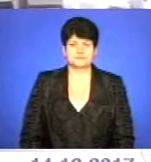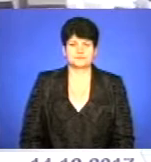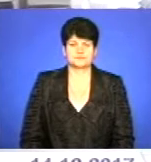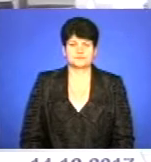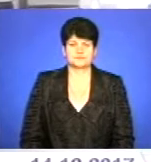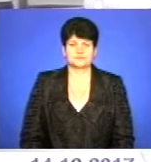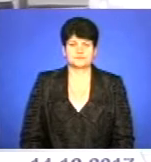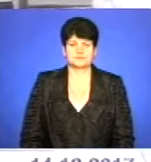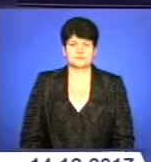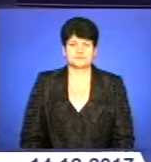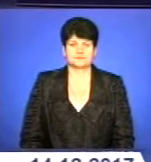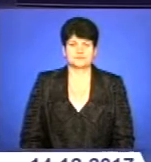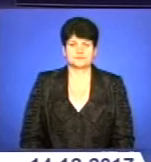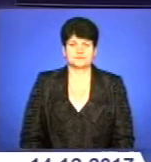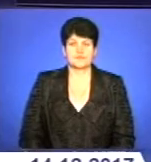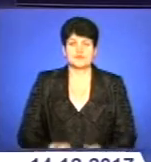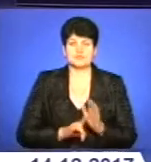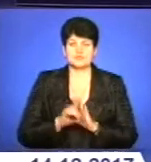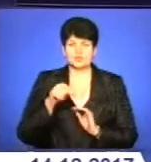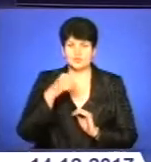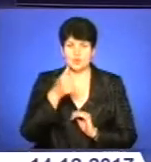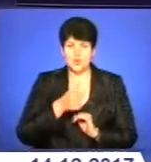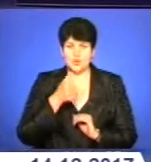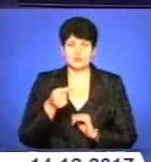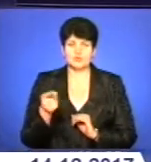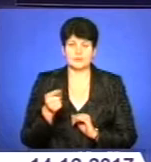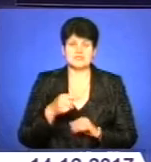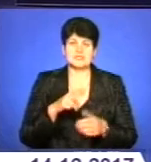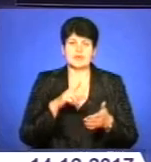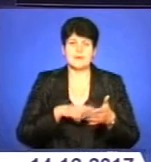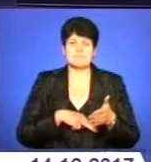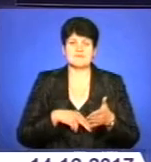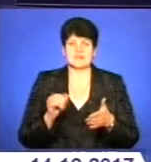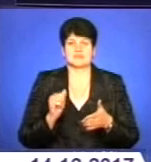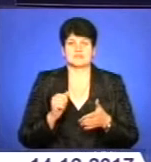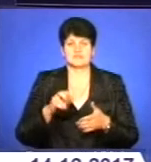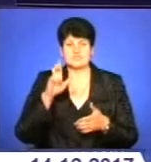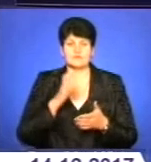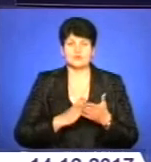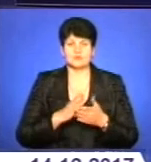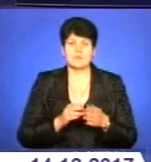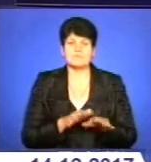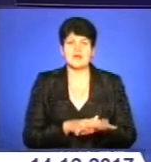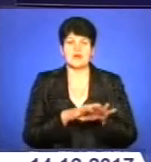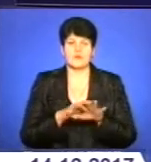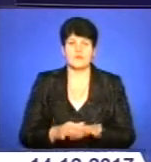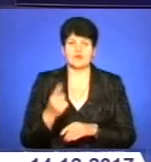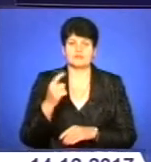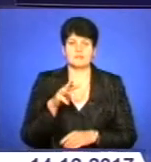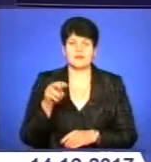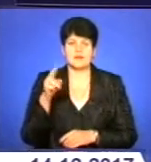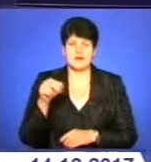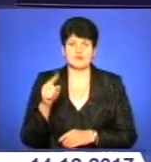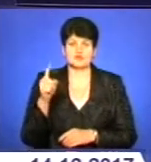ТТБ. З початку цього року тернопільська митниця Державної фіскальної служби до бюджету перерахувала 1